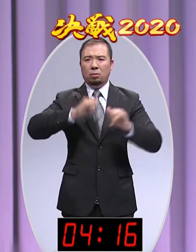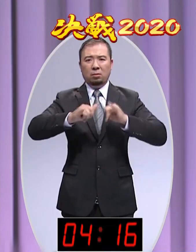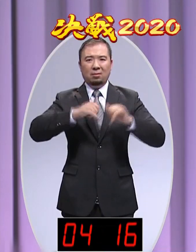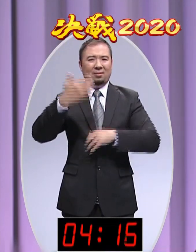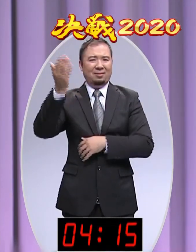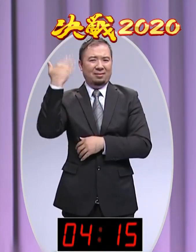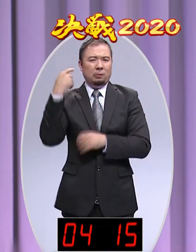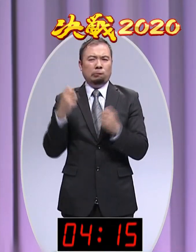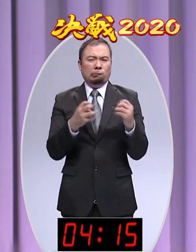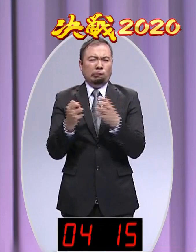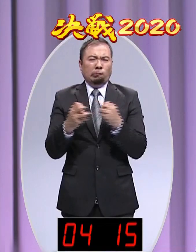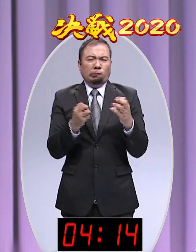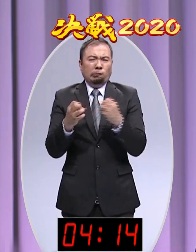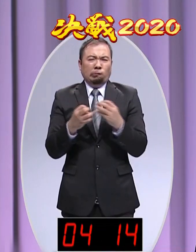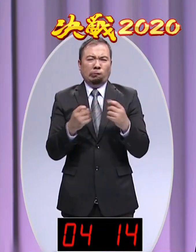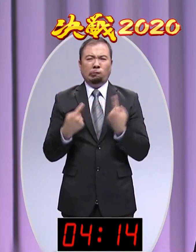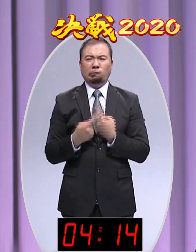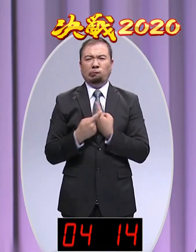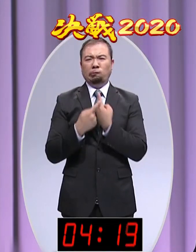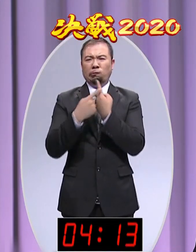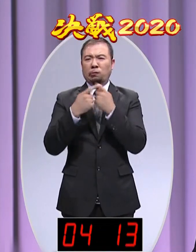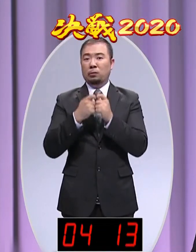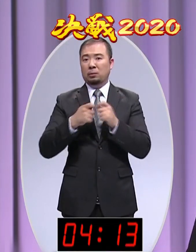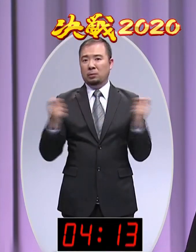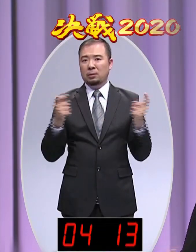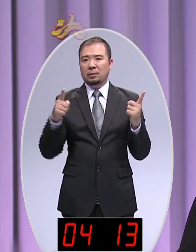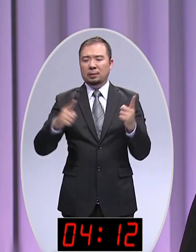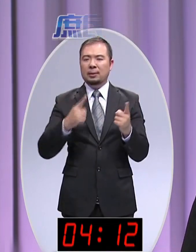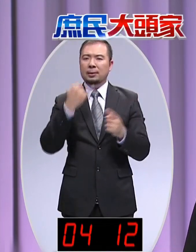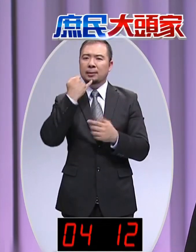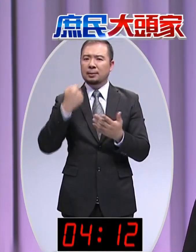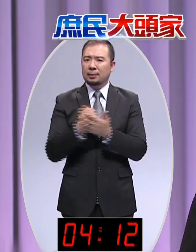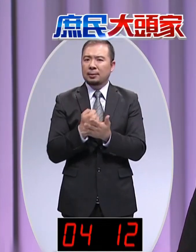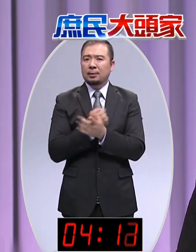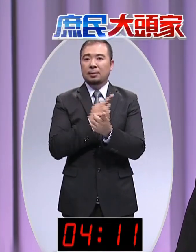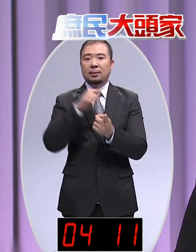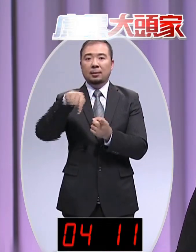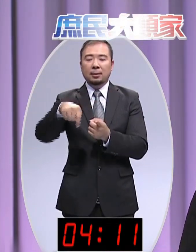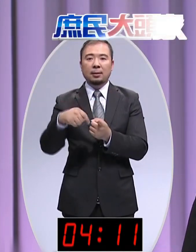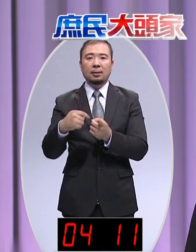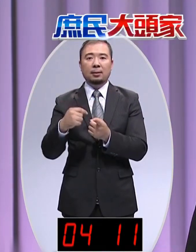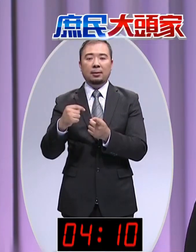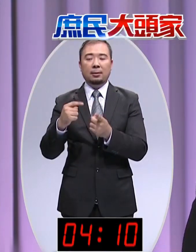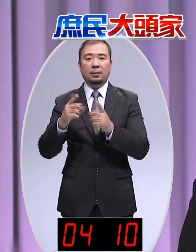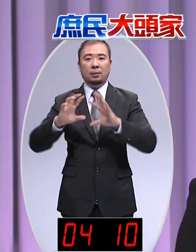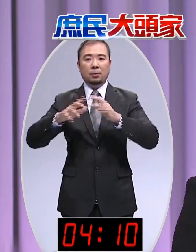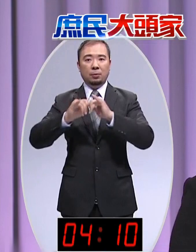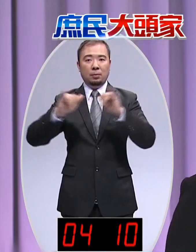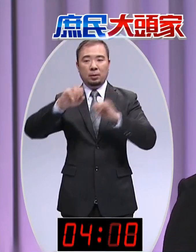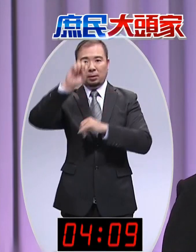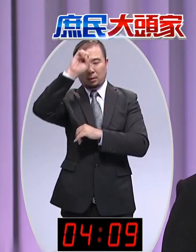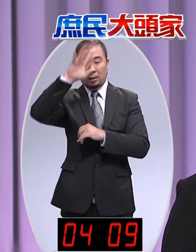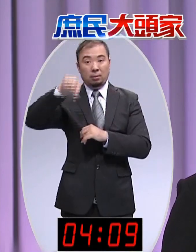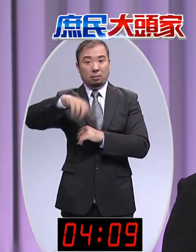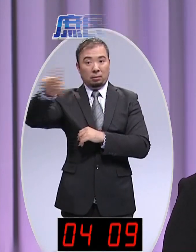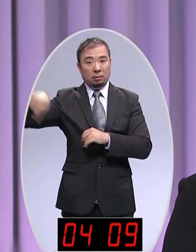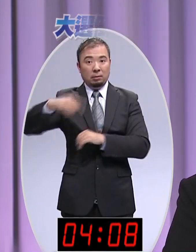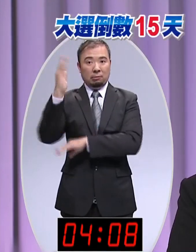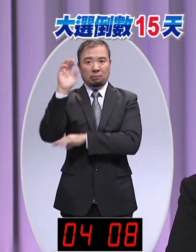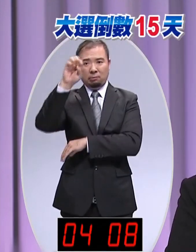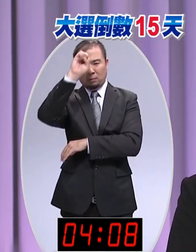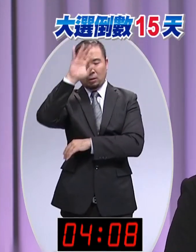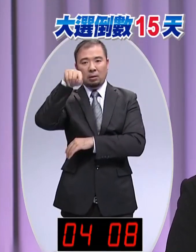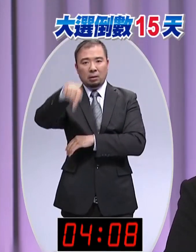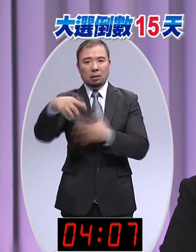时间。很可惜在半年来在野党是关闭朝野协商， 错失了很多讨论的机会。